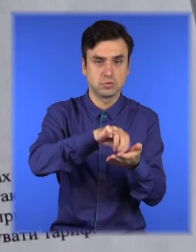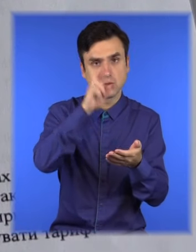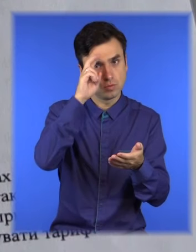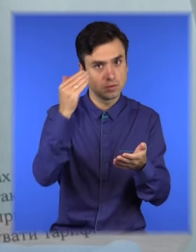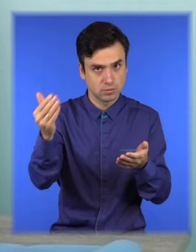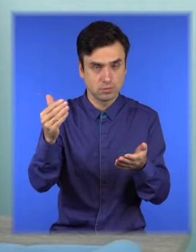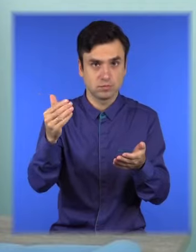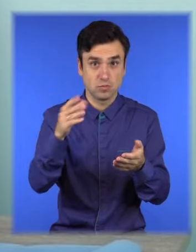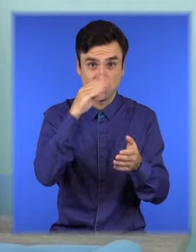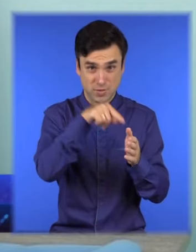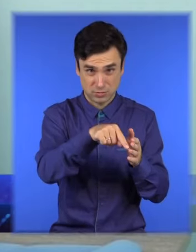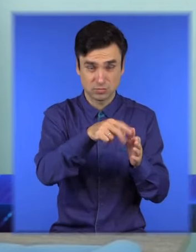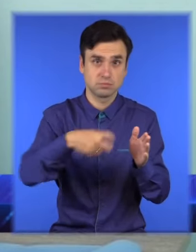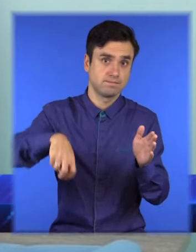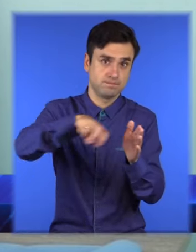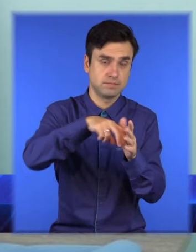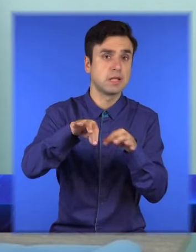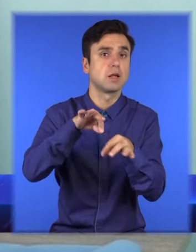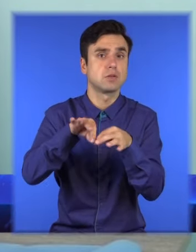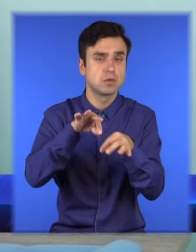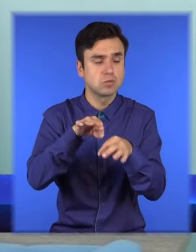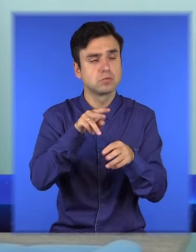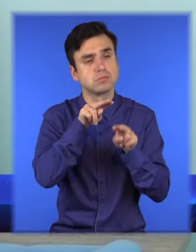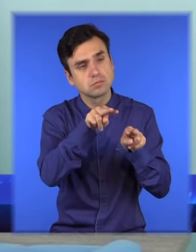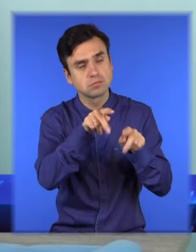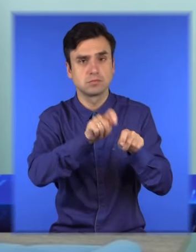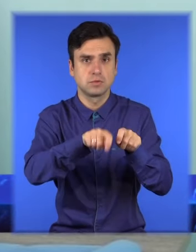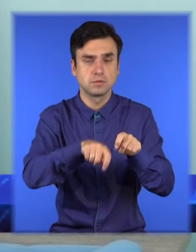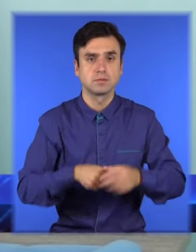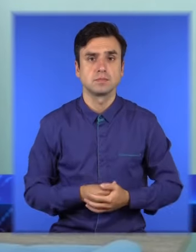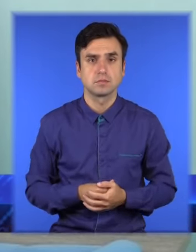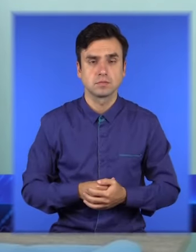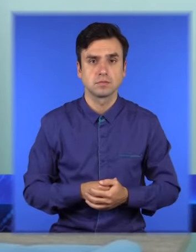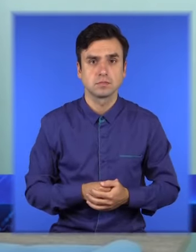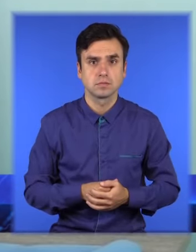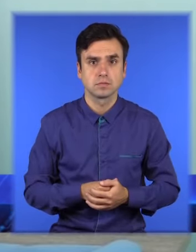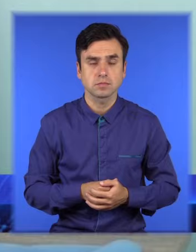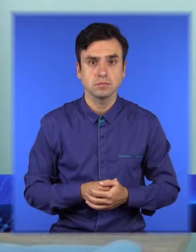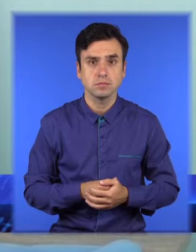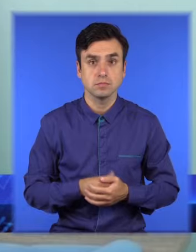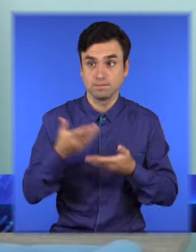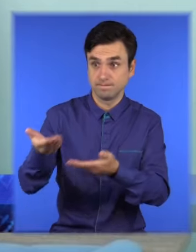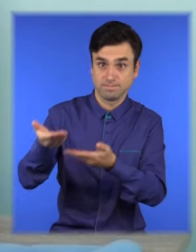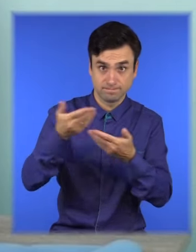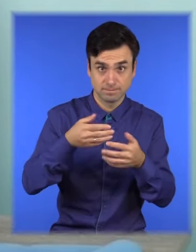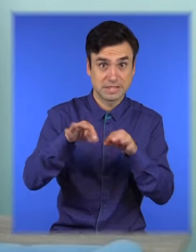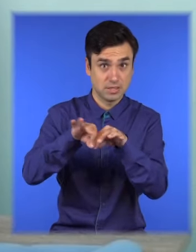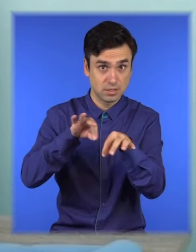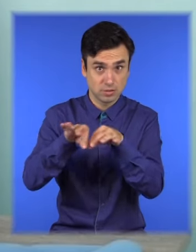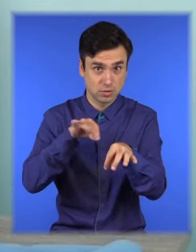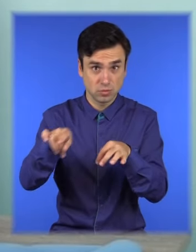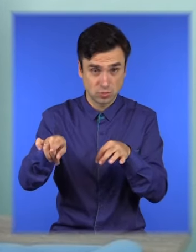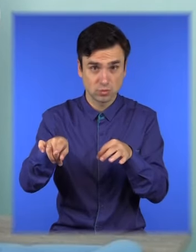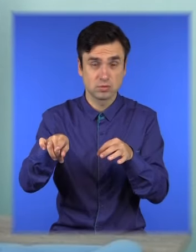комунальні автобуси. Запропонував те, що контроль за роботою маршрутних таксі можуть здійснювати люди, які сьогодні вже є